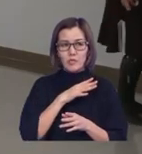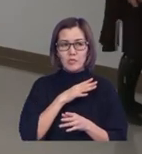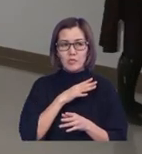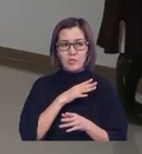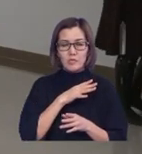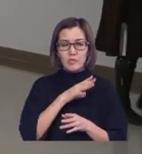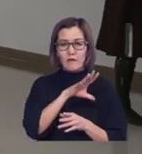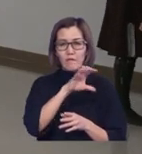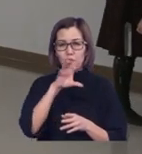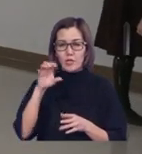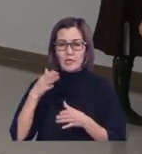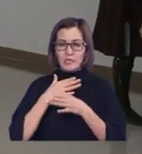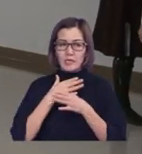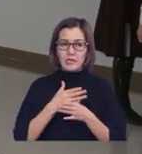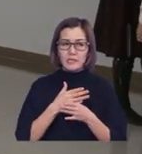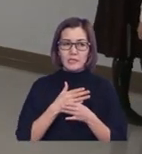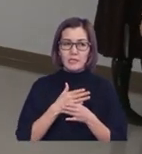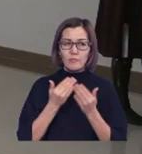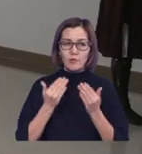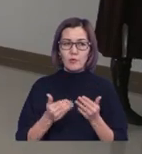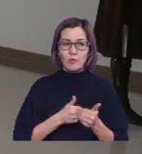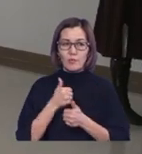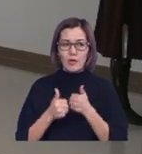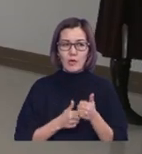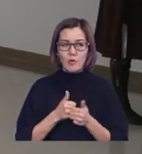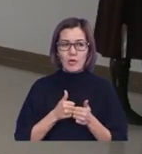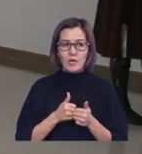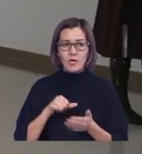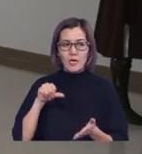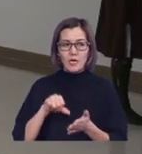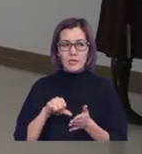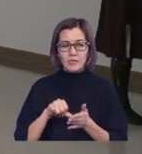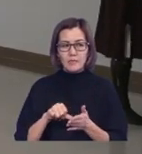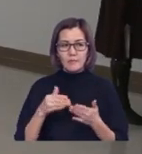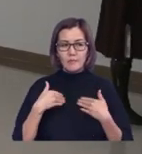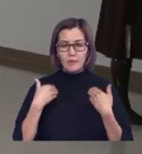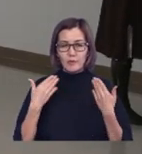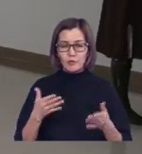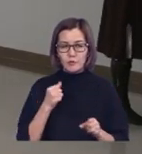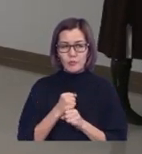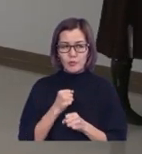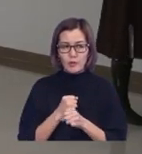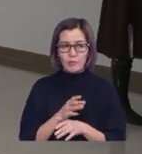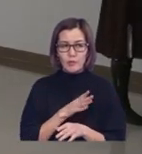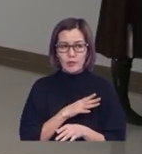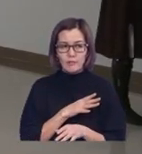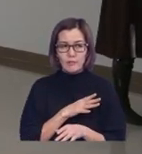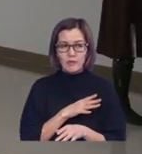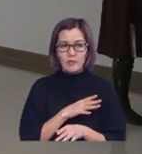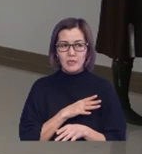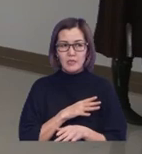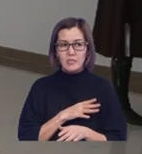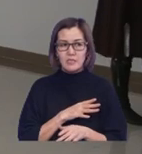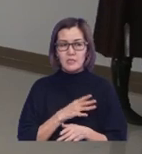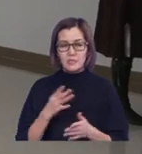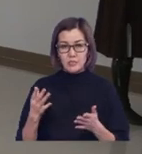жинақталған кадрлардың арқасында бүгін өткізіліп жатқан байқауға жаңағы өзімнің бір туындымды жасаған болатынмын. Уақыт пен бабымыз қатар